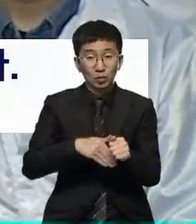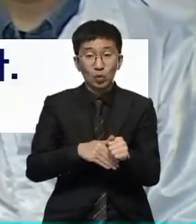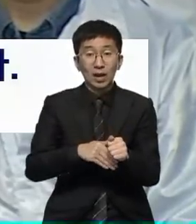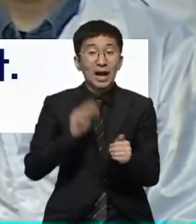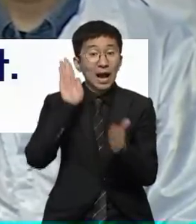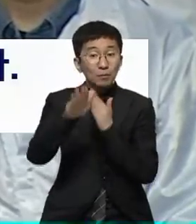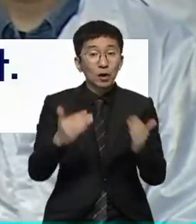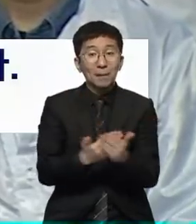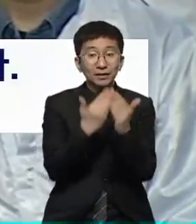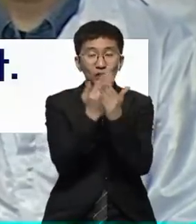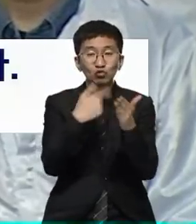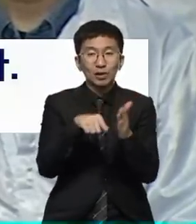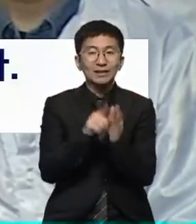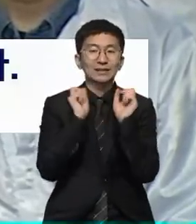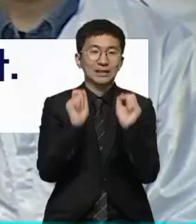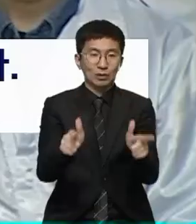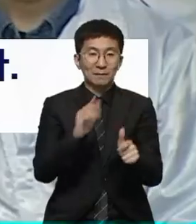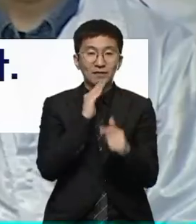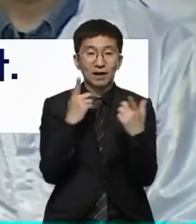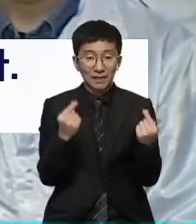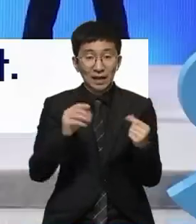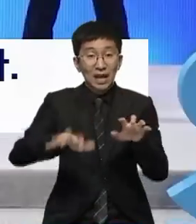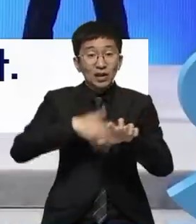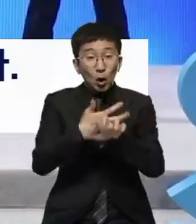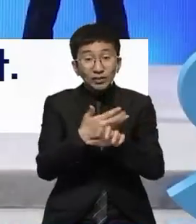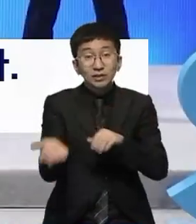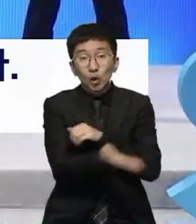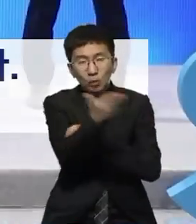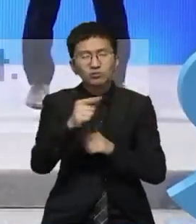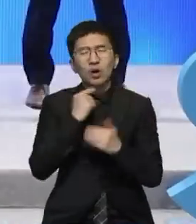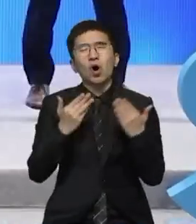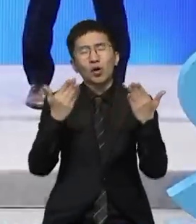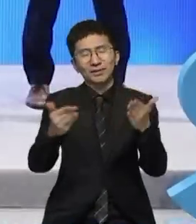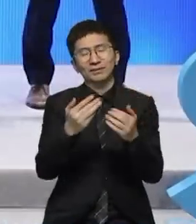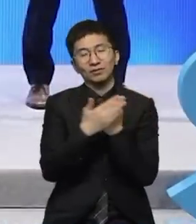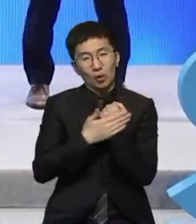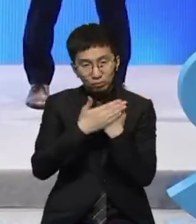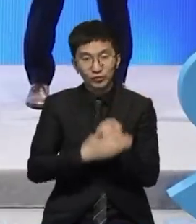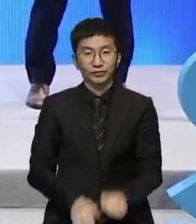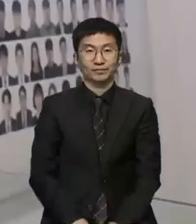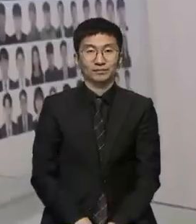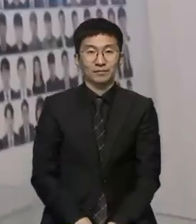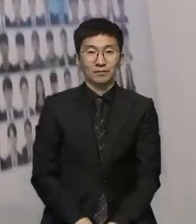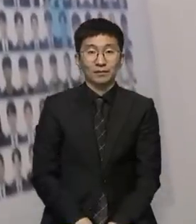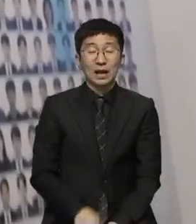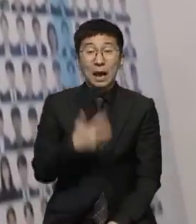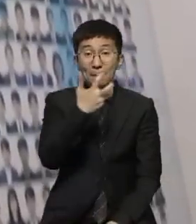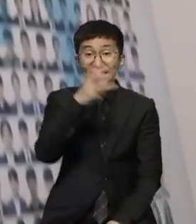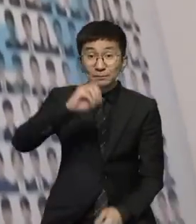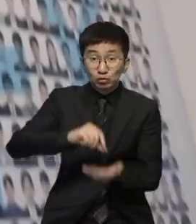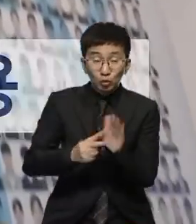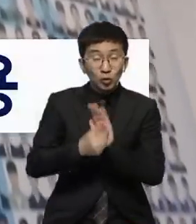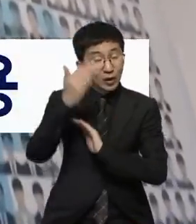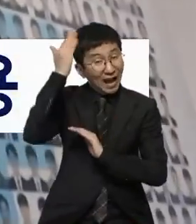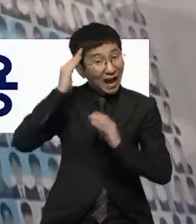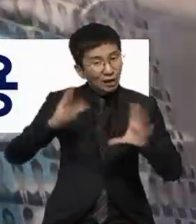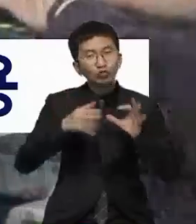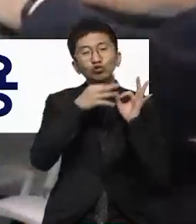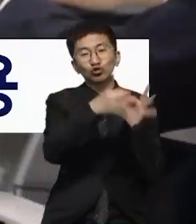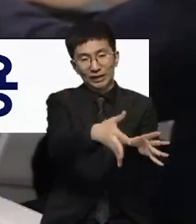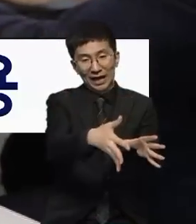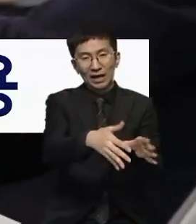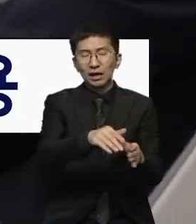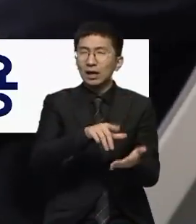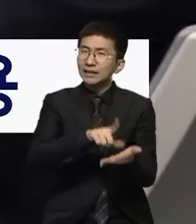possible with your devotion. 이 가운데 80%는 국내 투자로 8만 명 신규